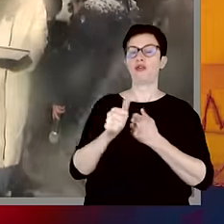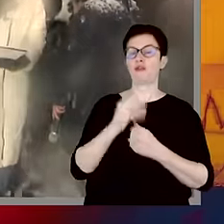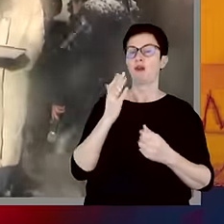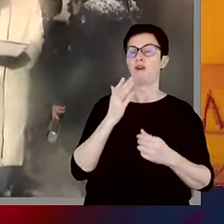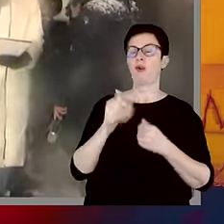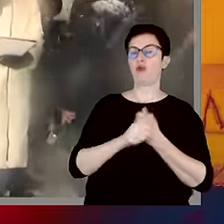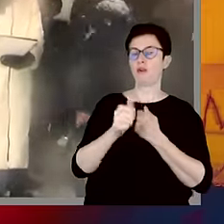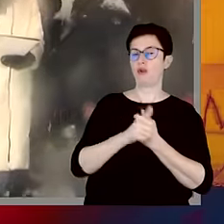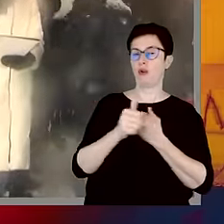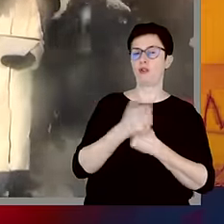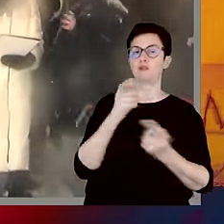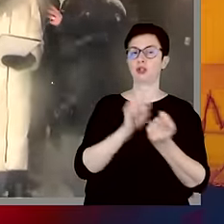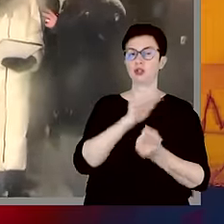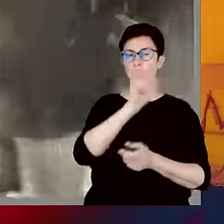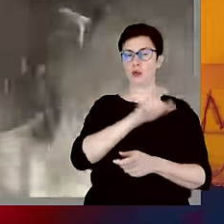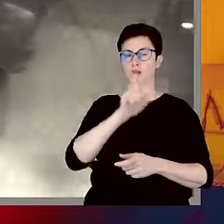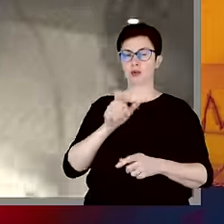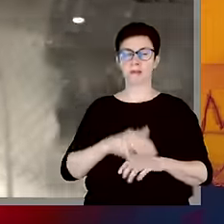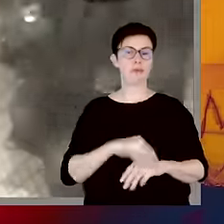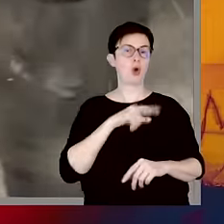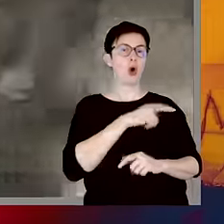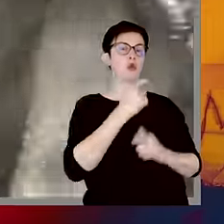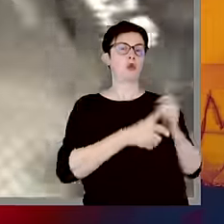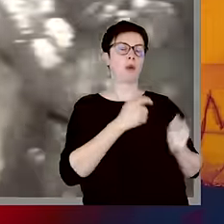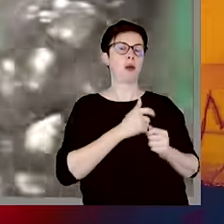które... Tworzyli dokumenty legalizacyjne,